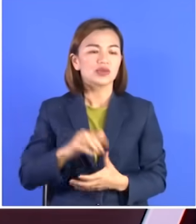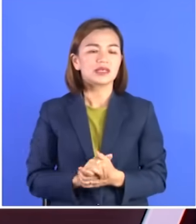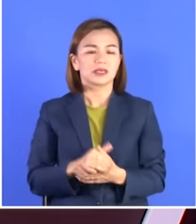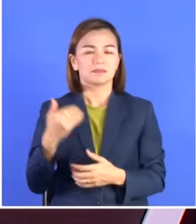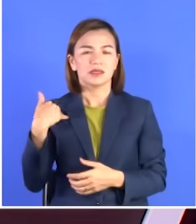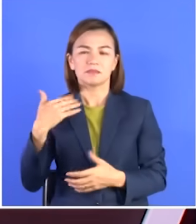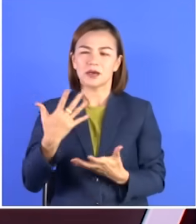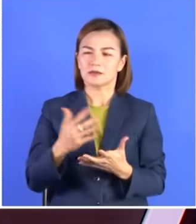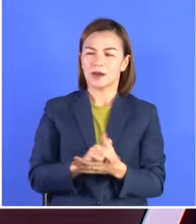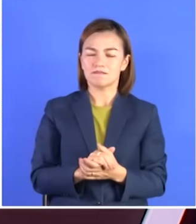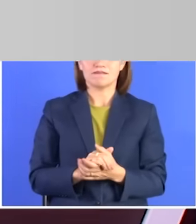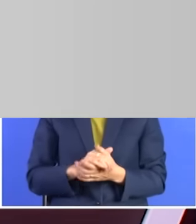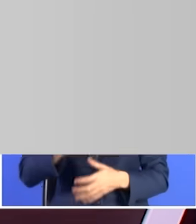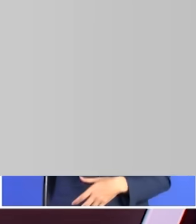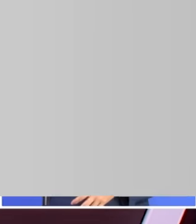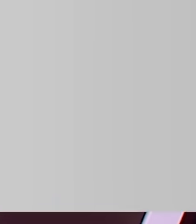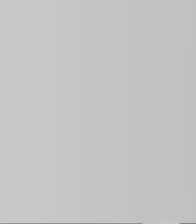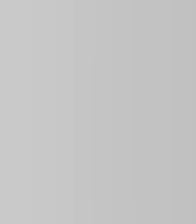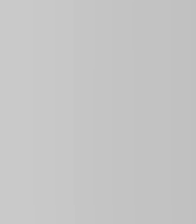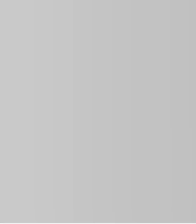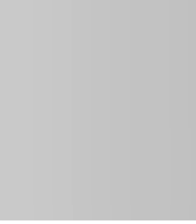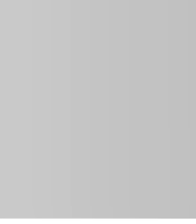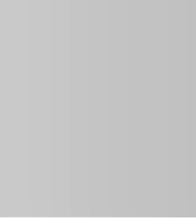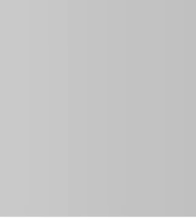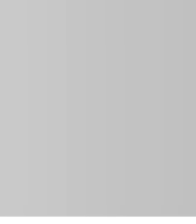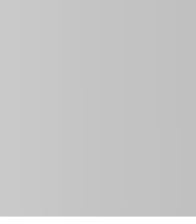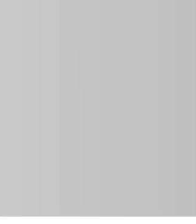อย่างเงี้ยก็เลยไปพานลงกับบ้านผู้